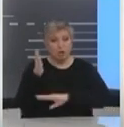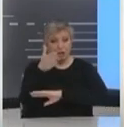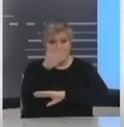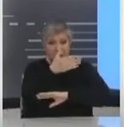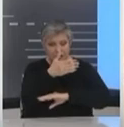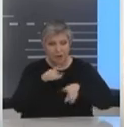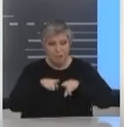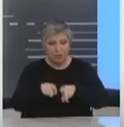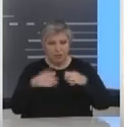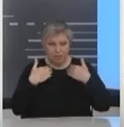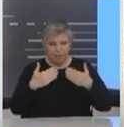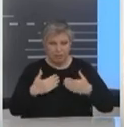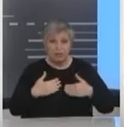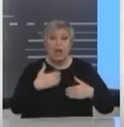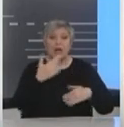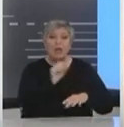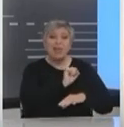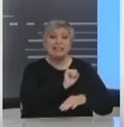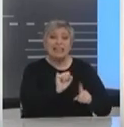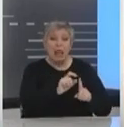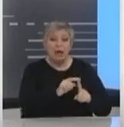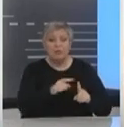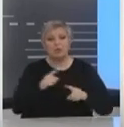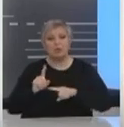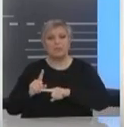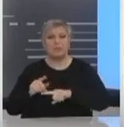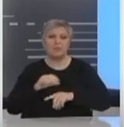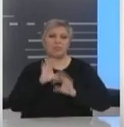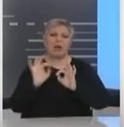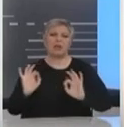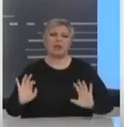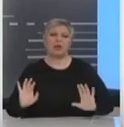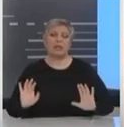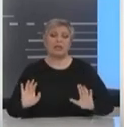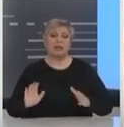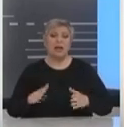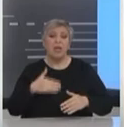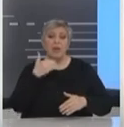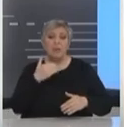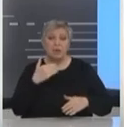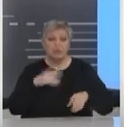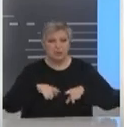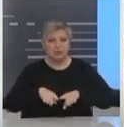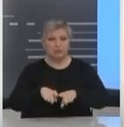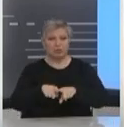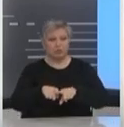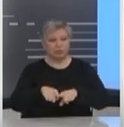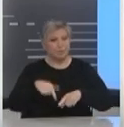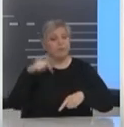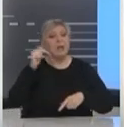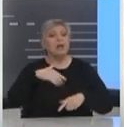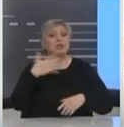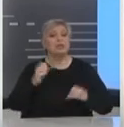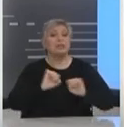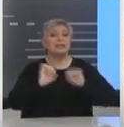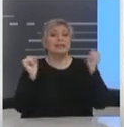Σλάβος. Έγινε συνέδριο, λοιπόν, στο Βίτσι, όπου μίλησε ο περίφημος Καραγιώργης και μεταξύ άλλων